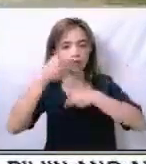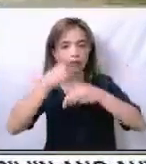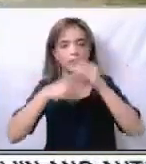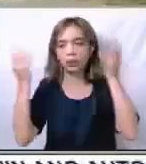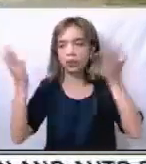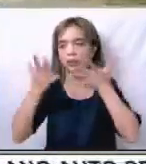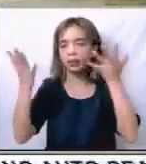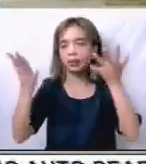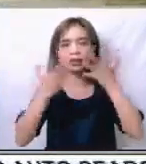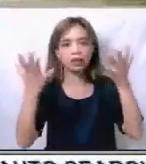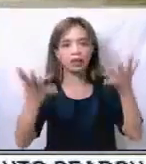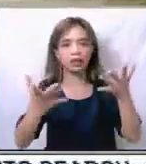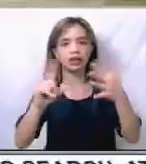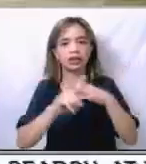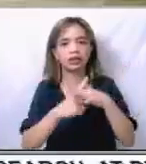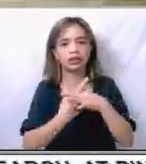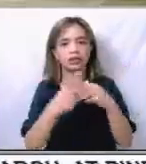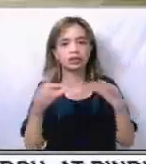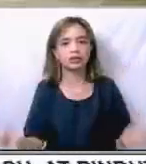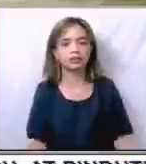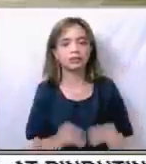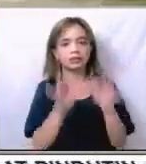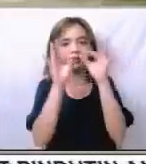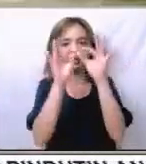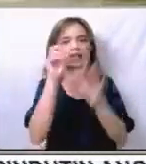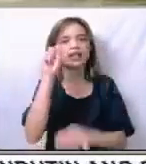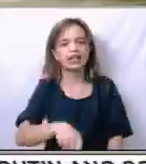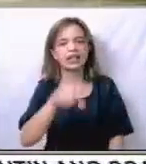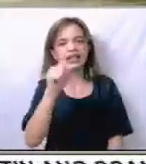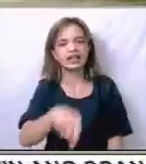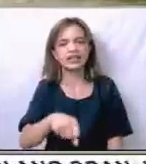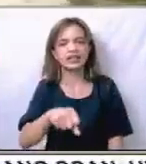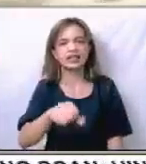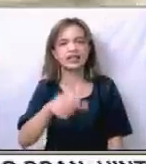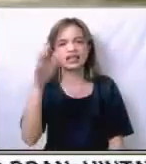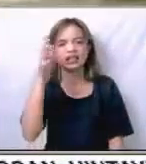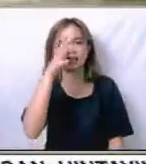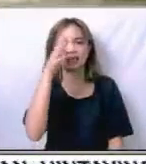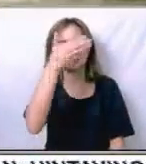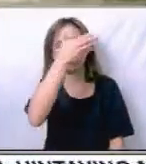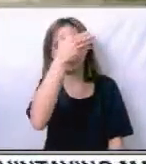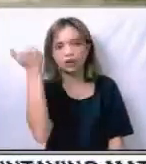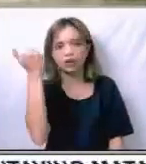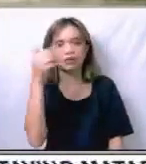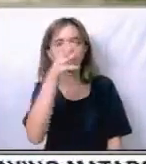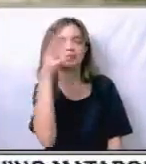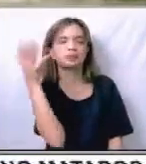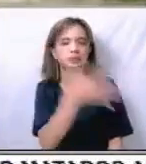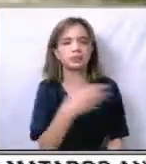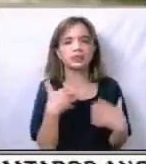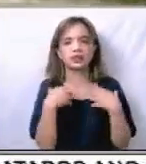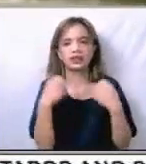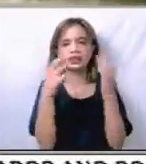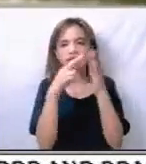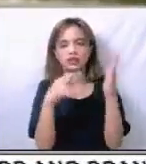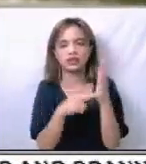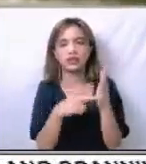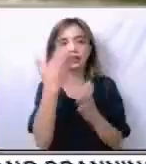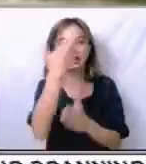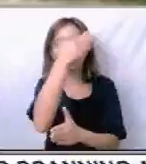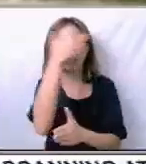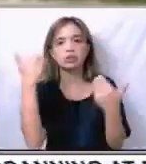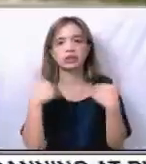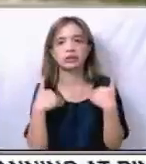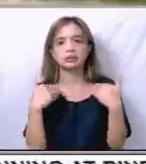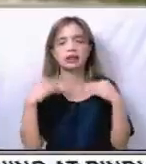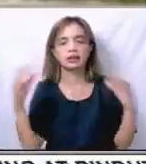makipagkwentuhan habang nagsisimba. Tila nakaligtaan na nga ang health protocol, nakalimutan pang may nagaganap na misa.